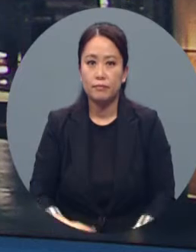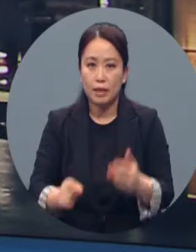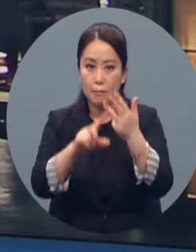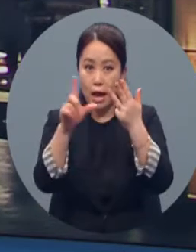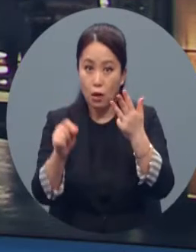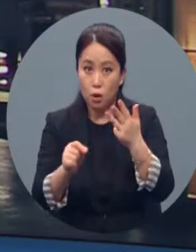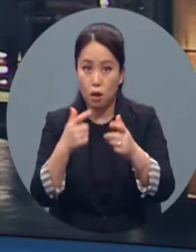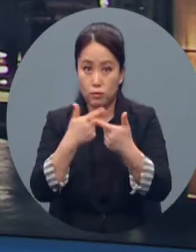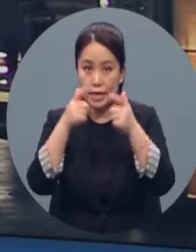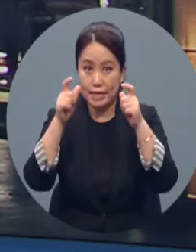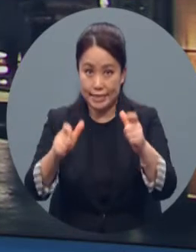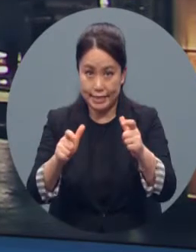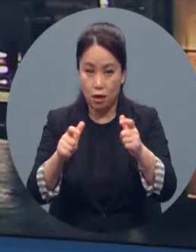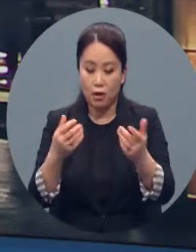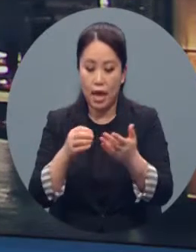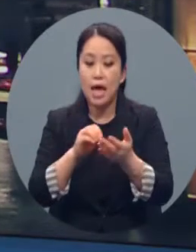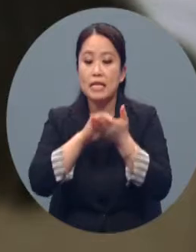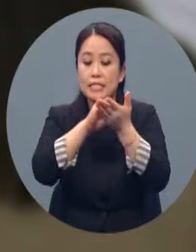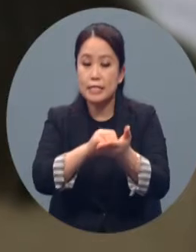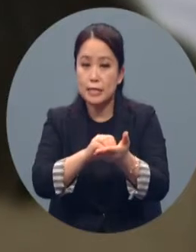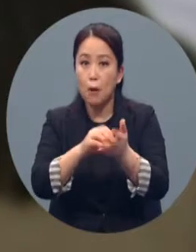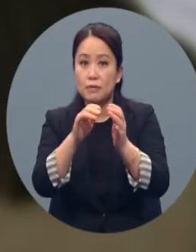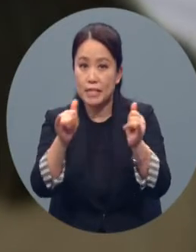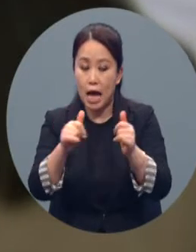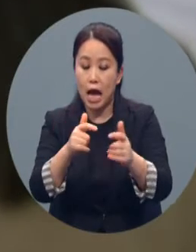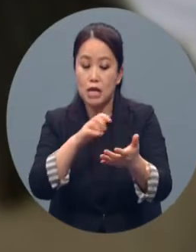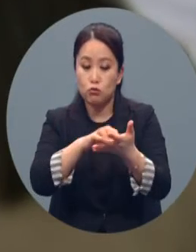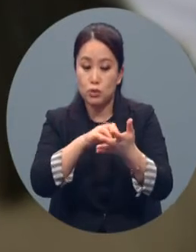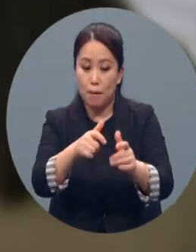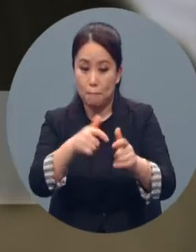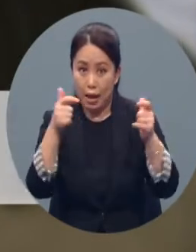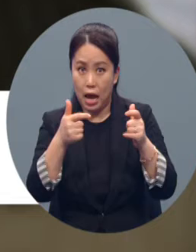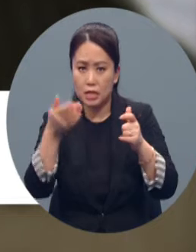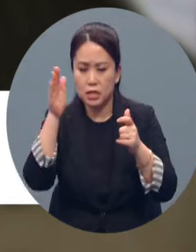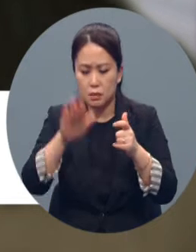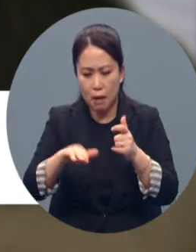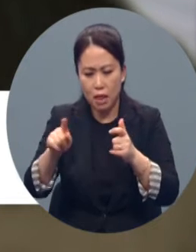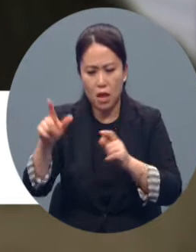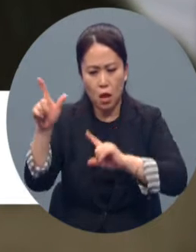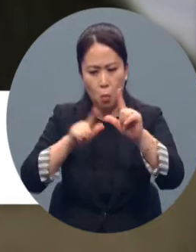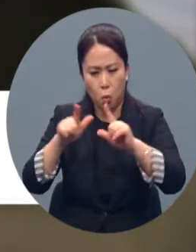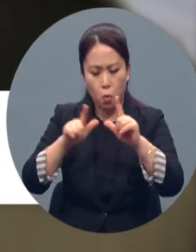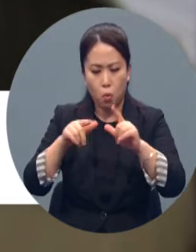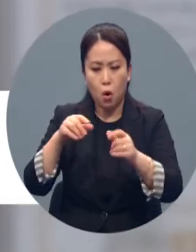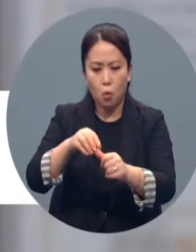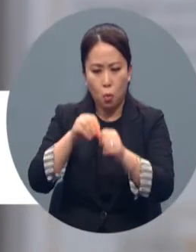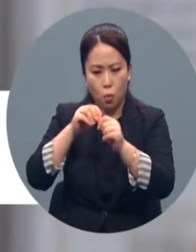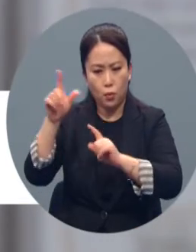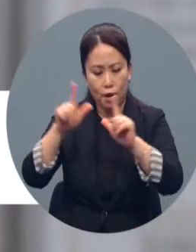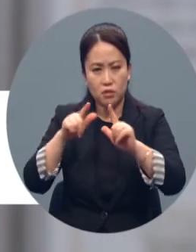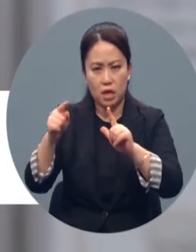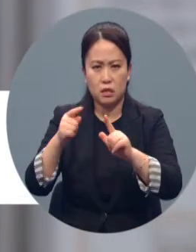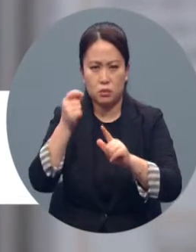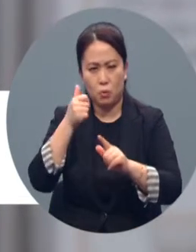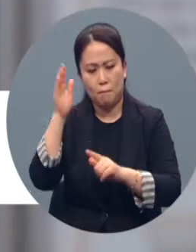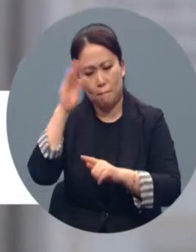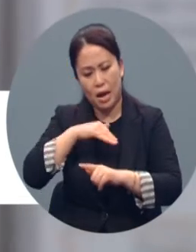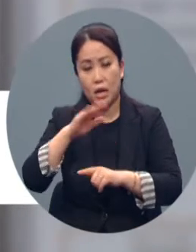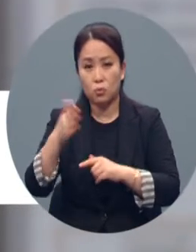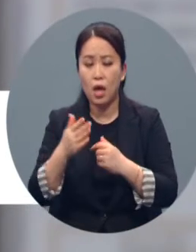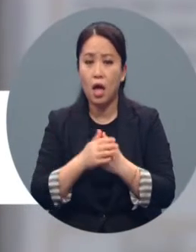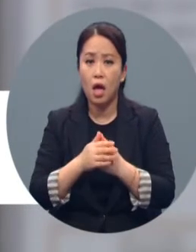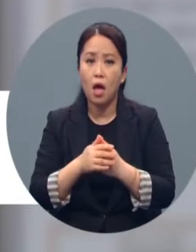지난달 부산 지역의 전체 취업자 증가세는 이어졌지만 고용의 질은 악화된 것으로 나타났습니다. 통계청에